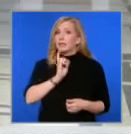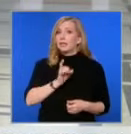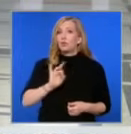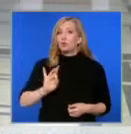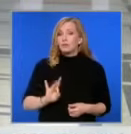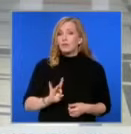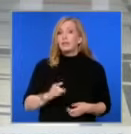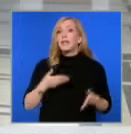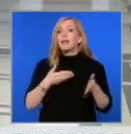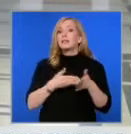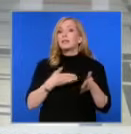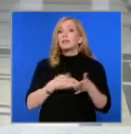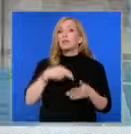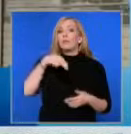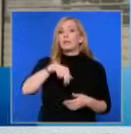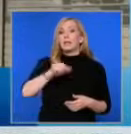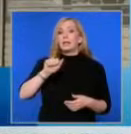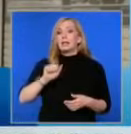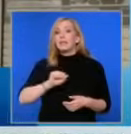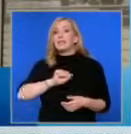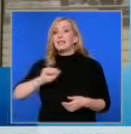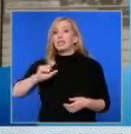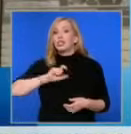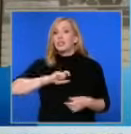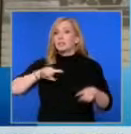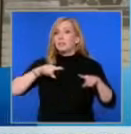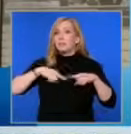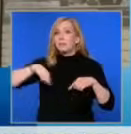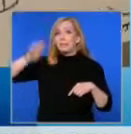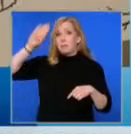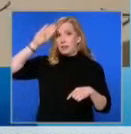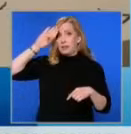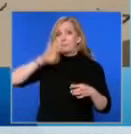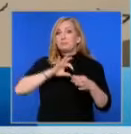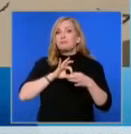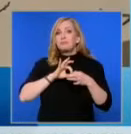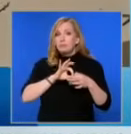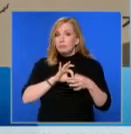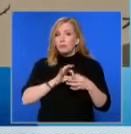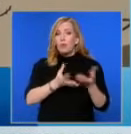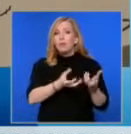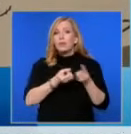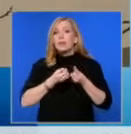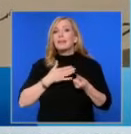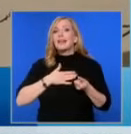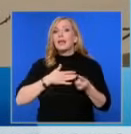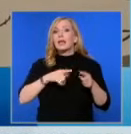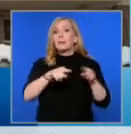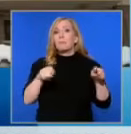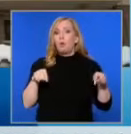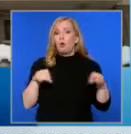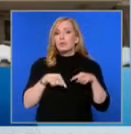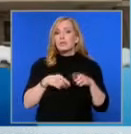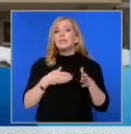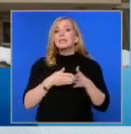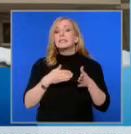срещу Петър Александров и частен съдебен изпълнител и касае отново отнемане на имот заради дълг,